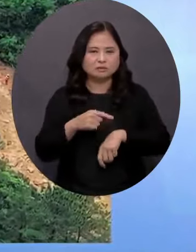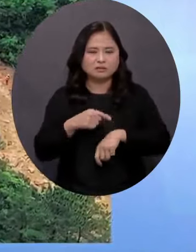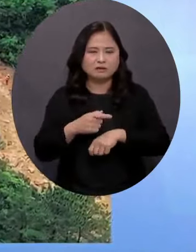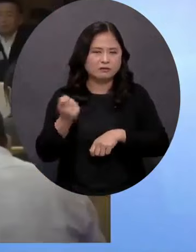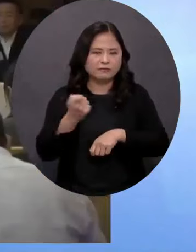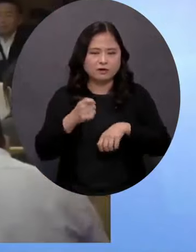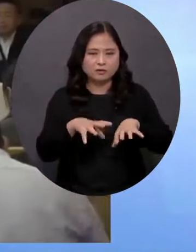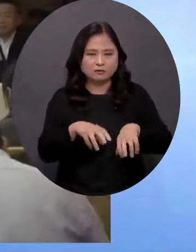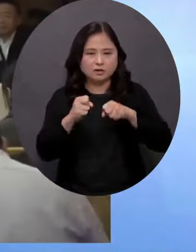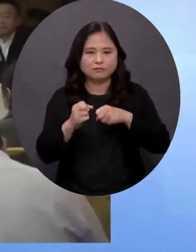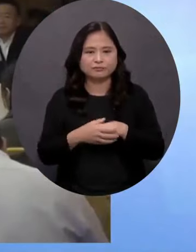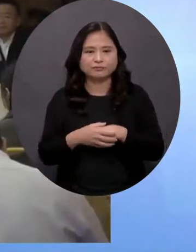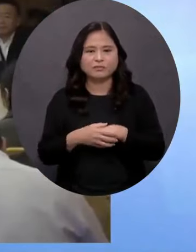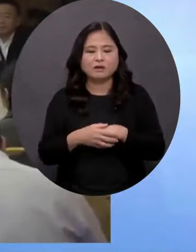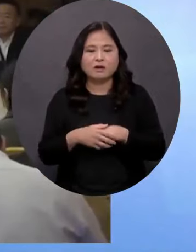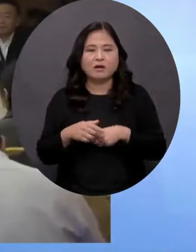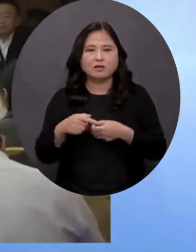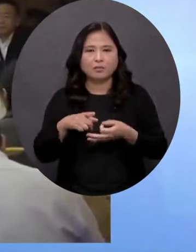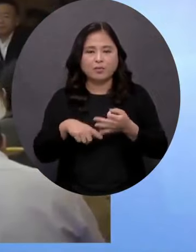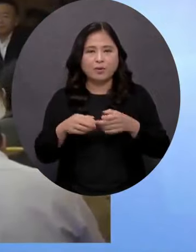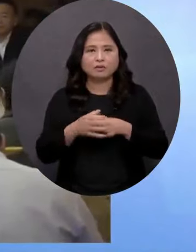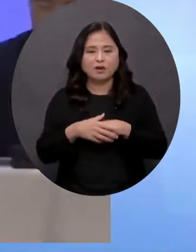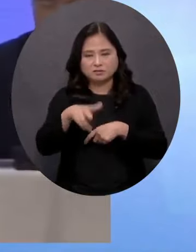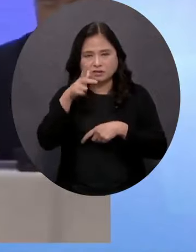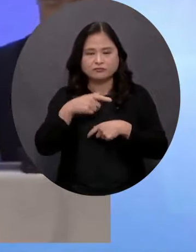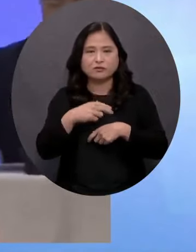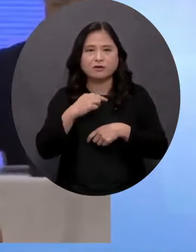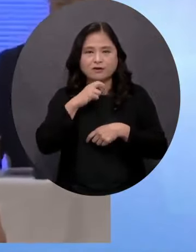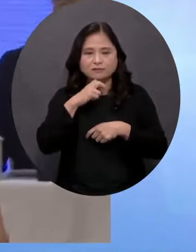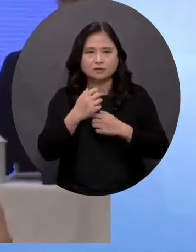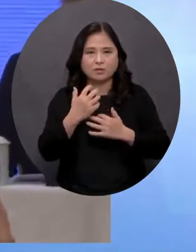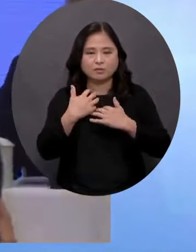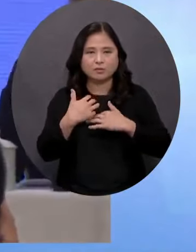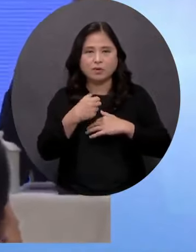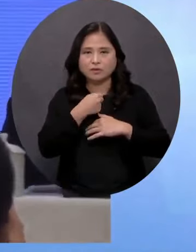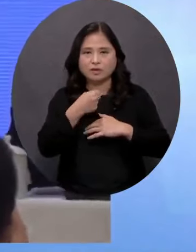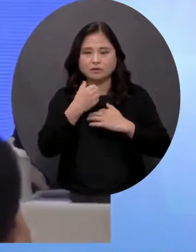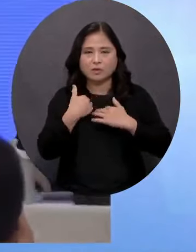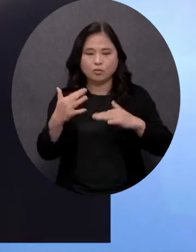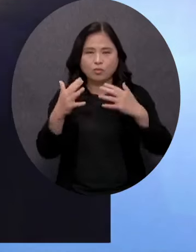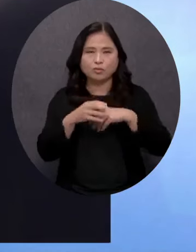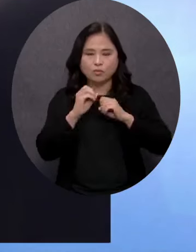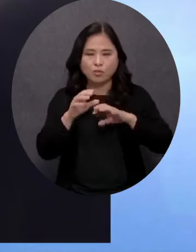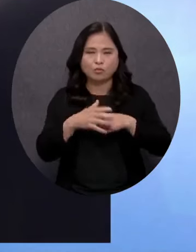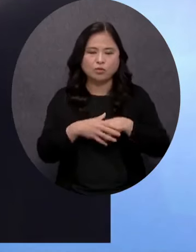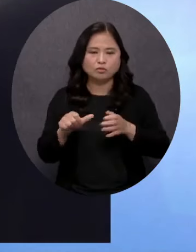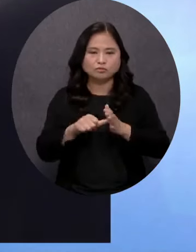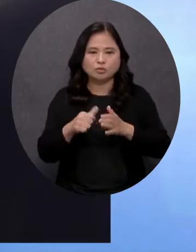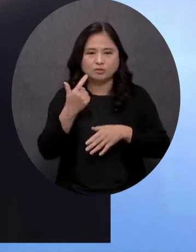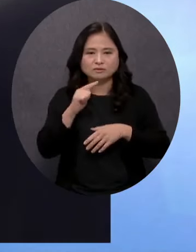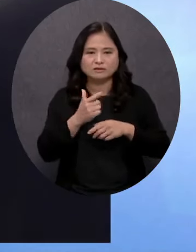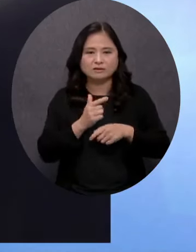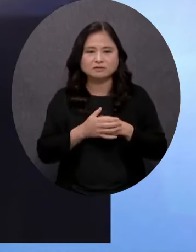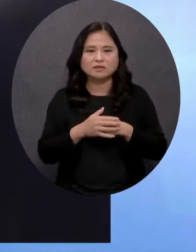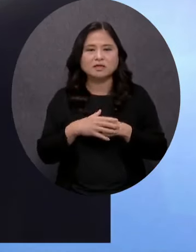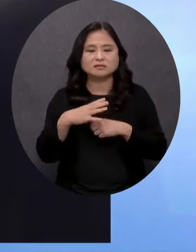人。梅州市政府下午召开记者会，交代事故最新情况，开始时全体默